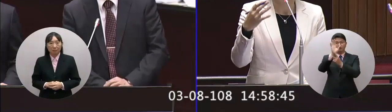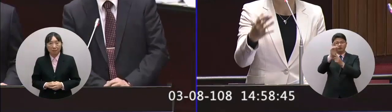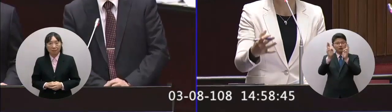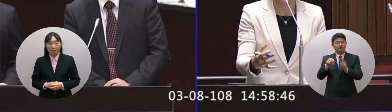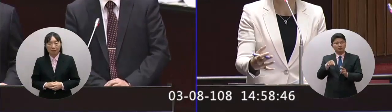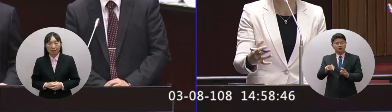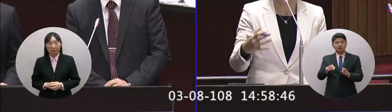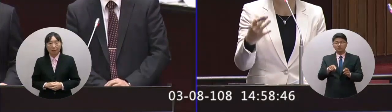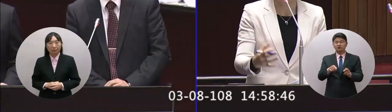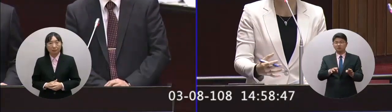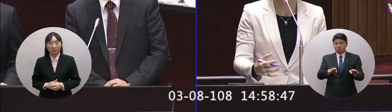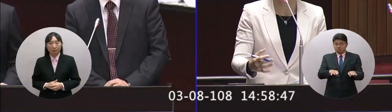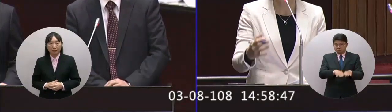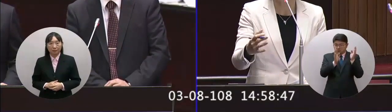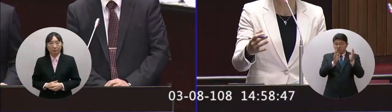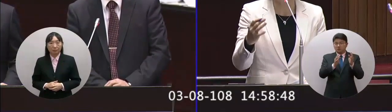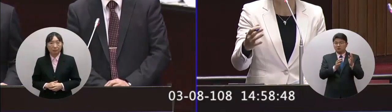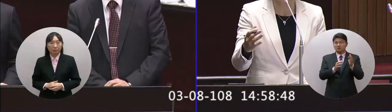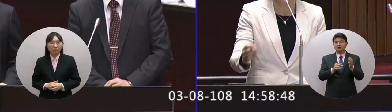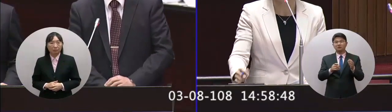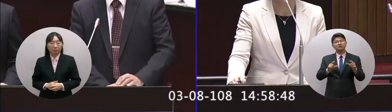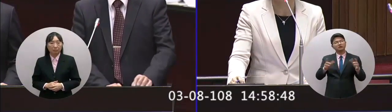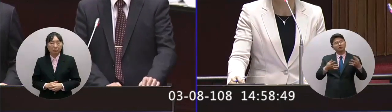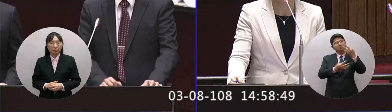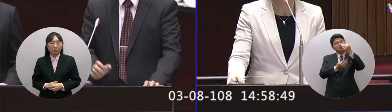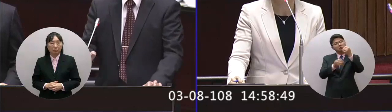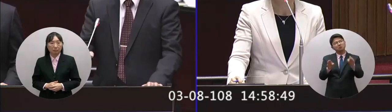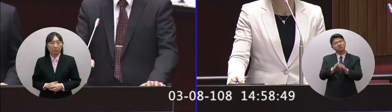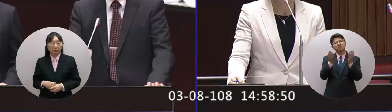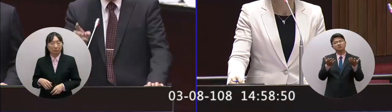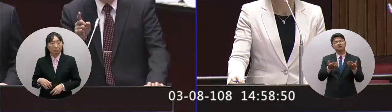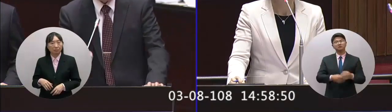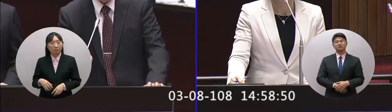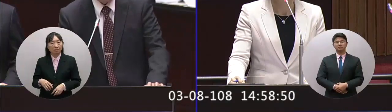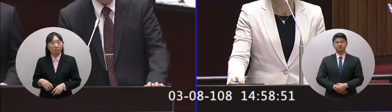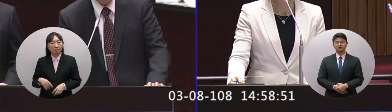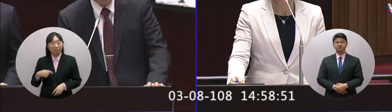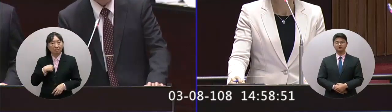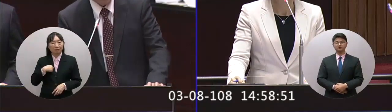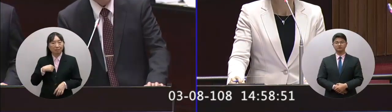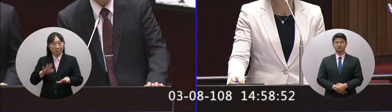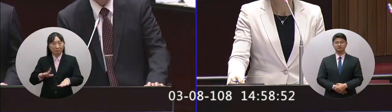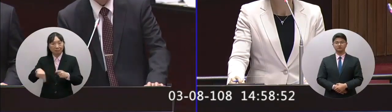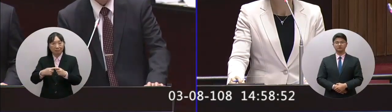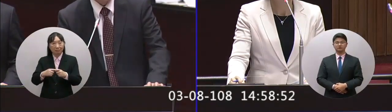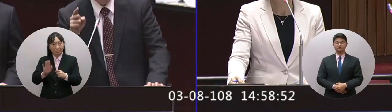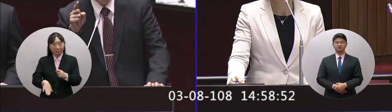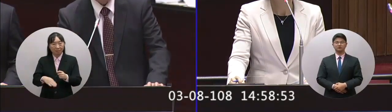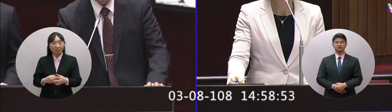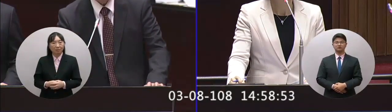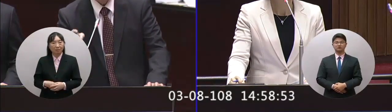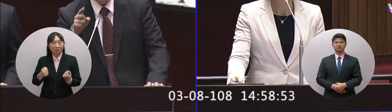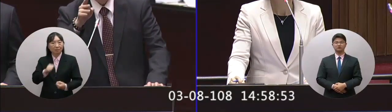吼，开始可以发电，预计超当时。 我跟你讲，咱今年底